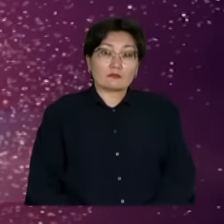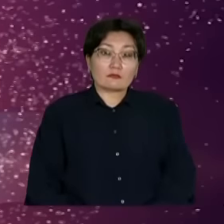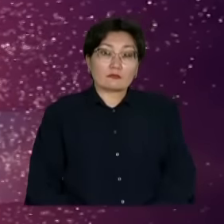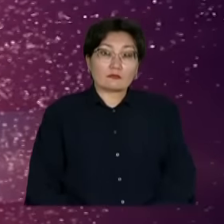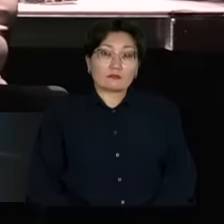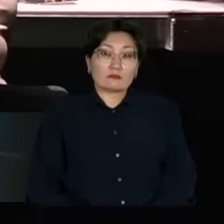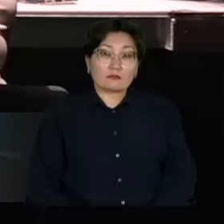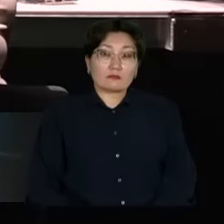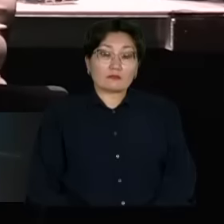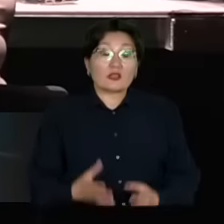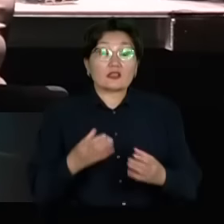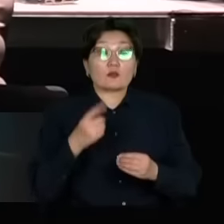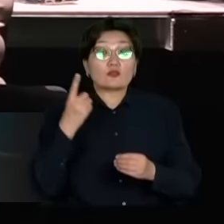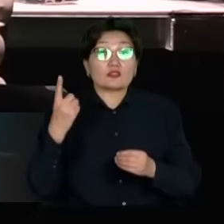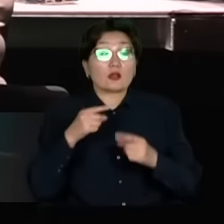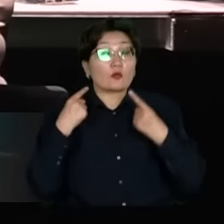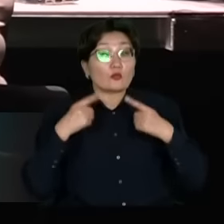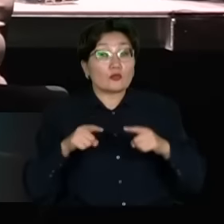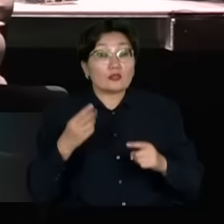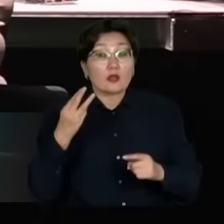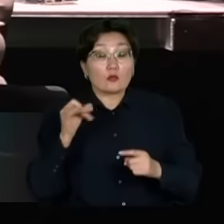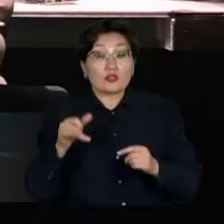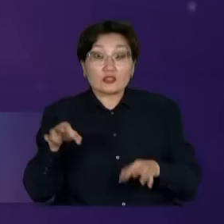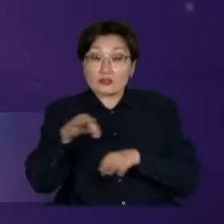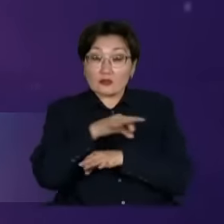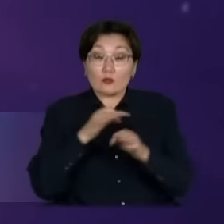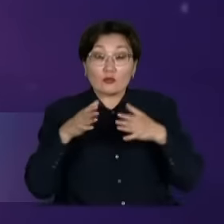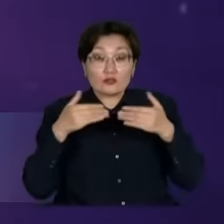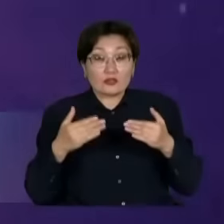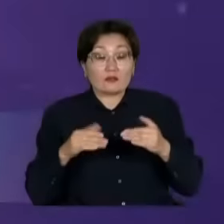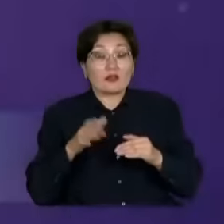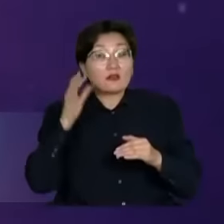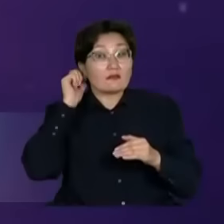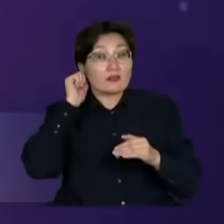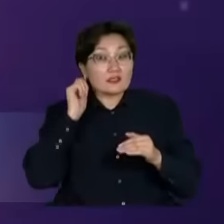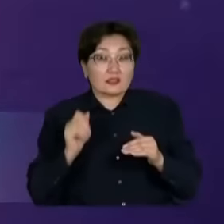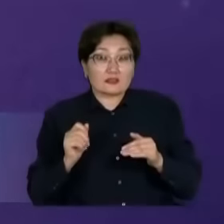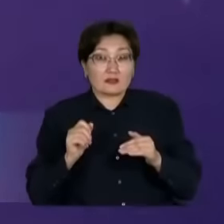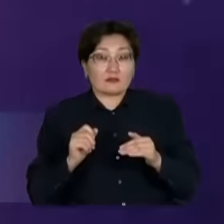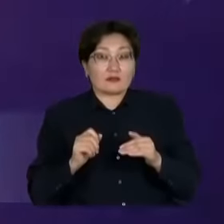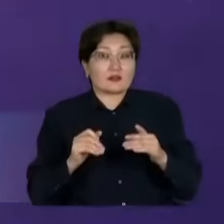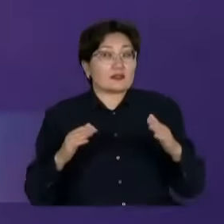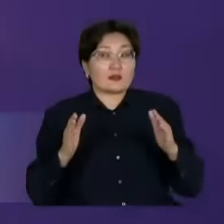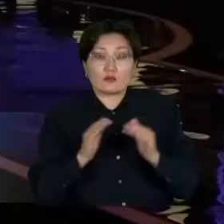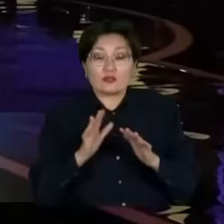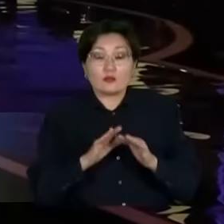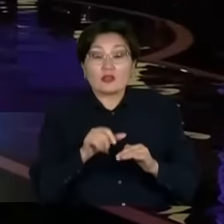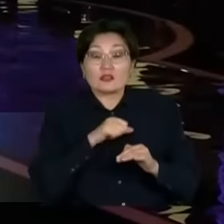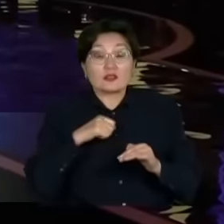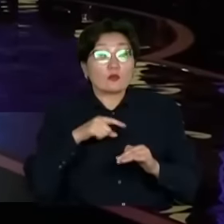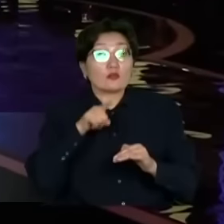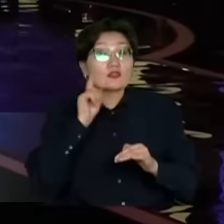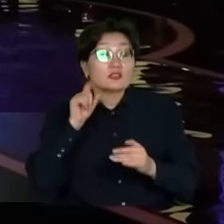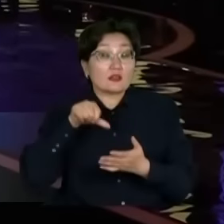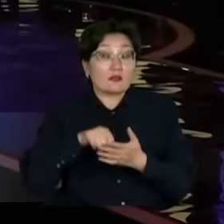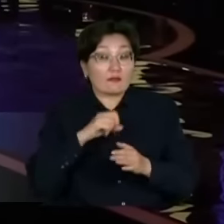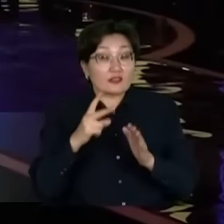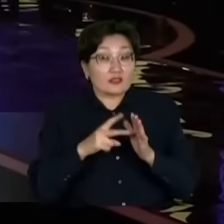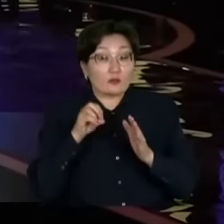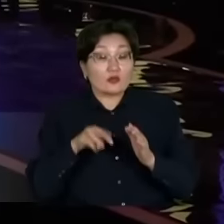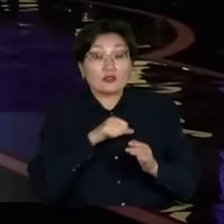проекта ещё одно уникально шоу проекта отсутствие возрастных рамок к примеру если самому молодому участнику 18